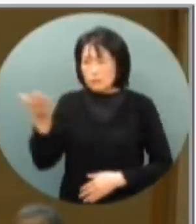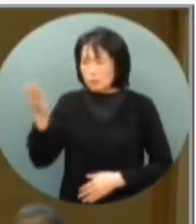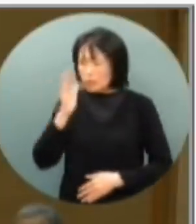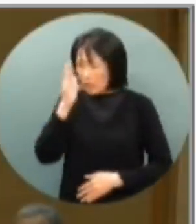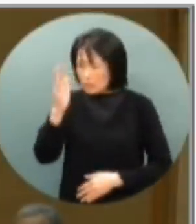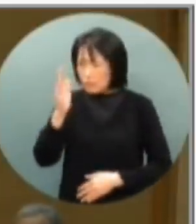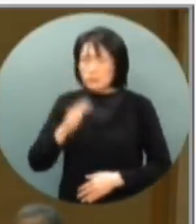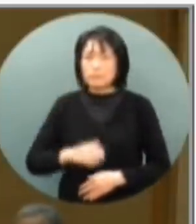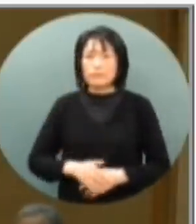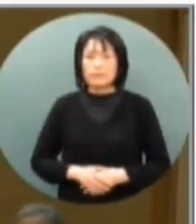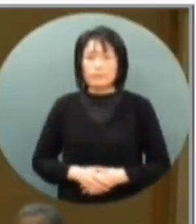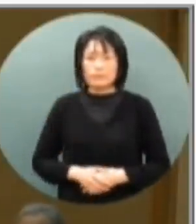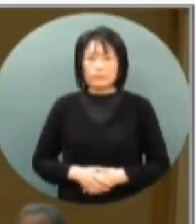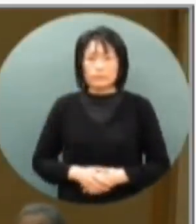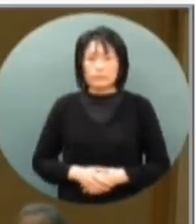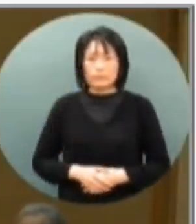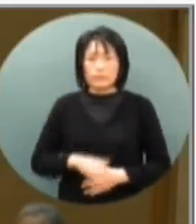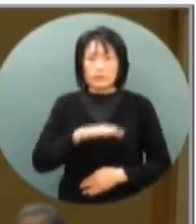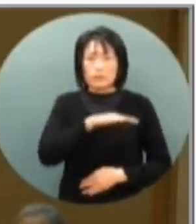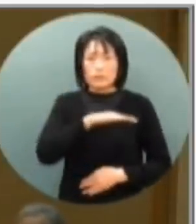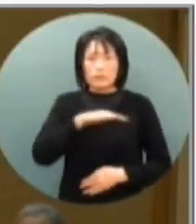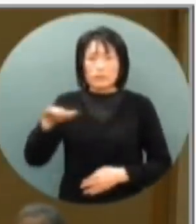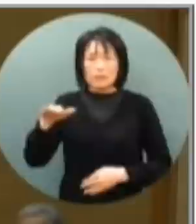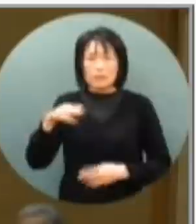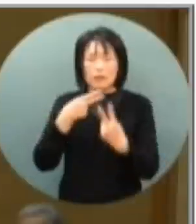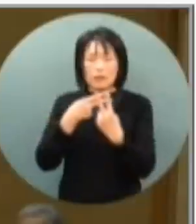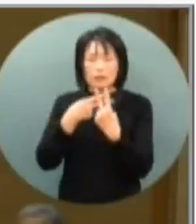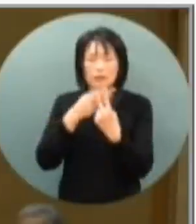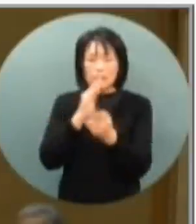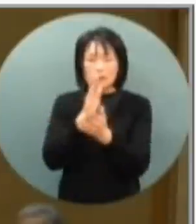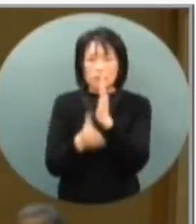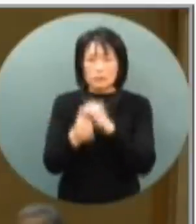。 平井知事。